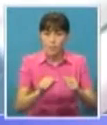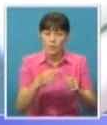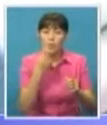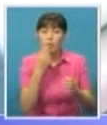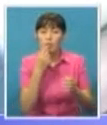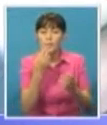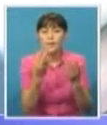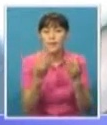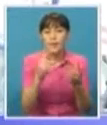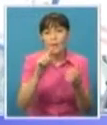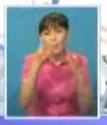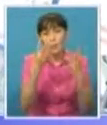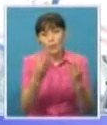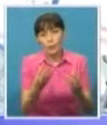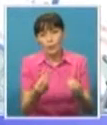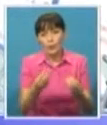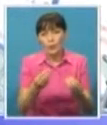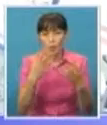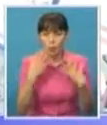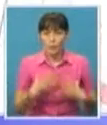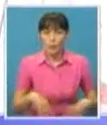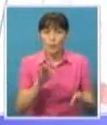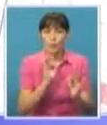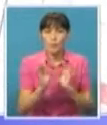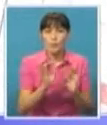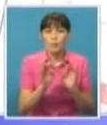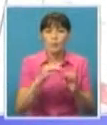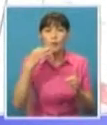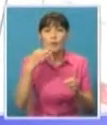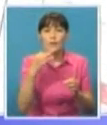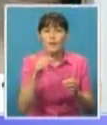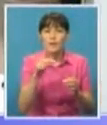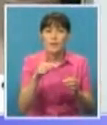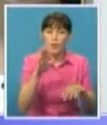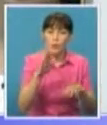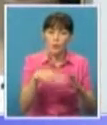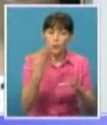қанның орны небәрі бір тәулікте қалпына келеді. Сондықтан сауабы мол істен сіз